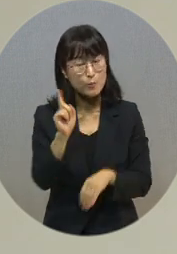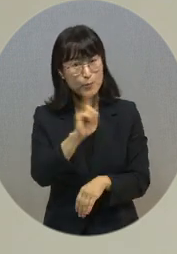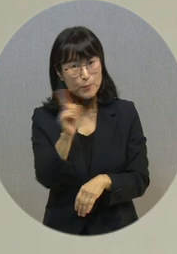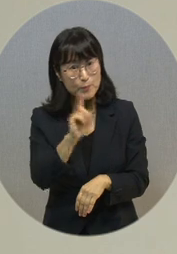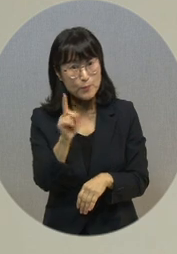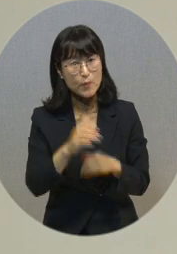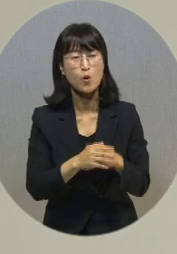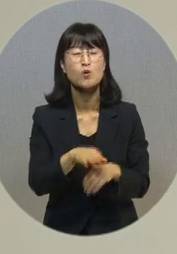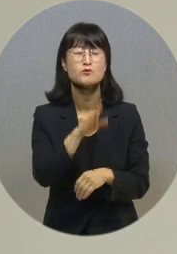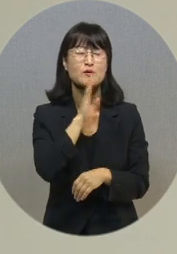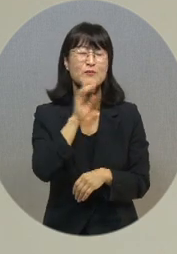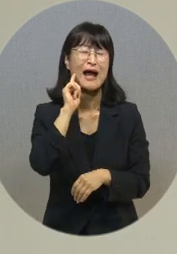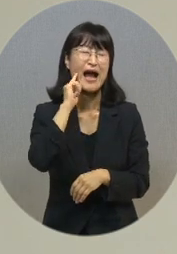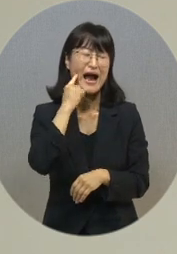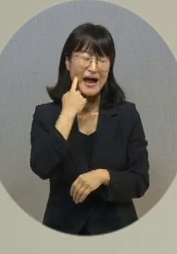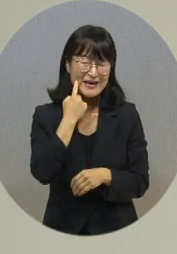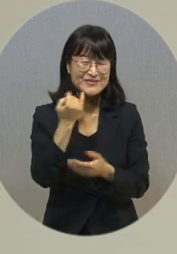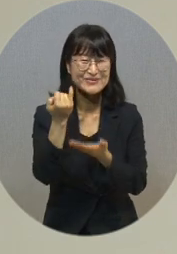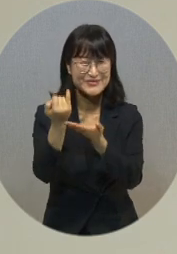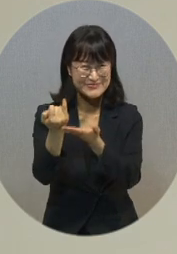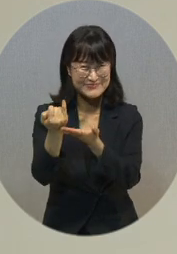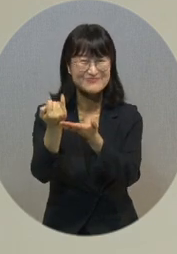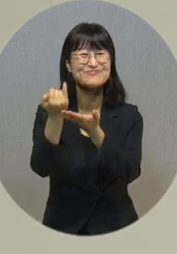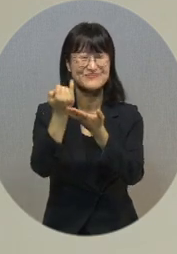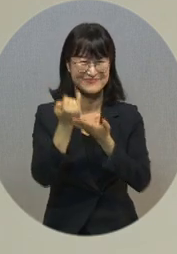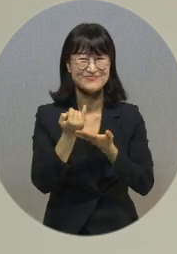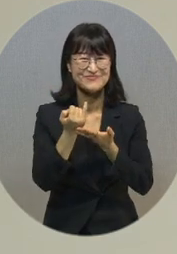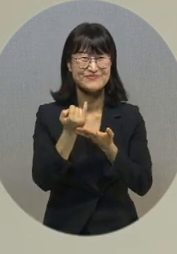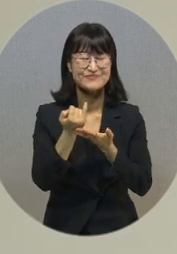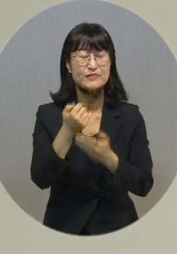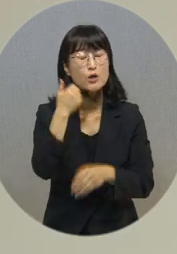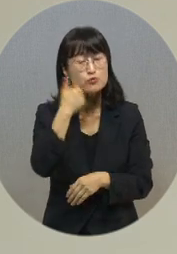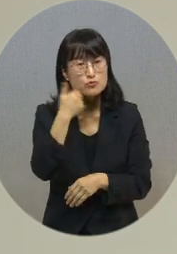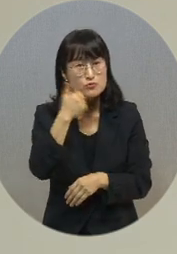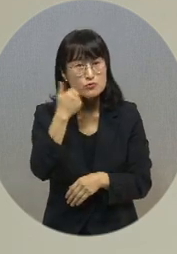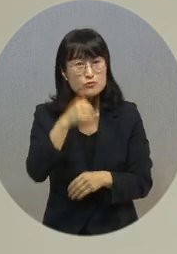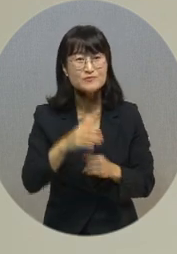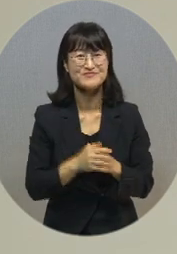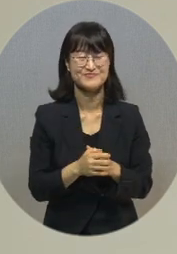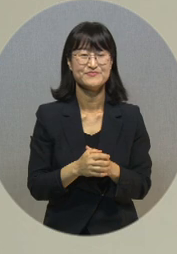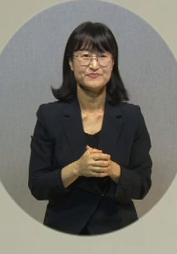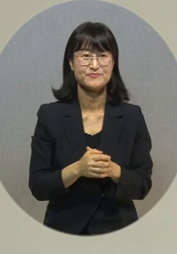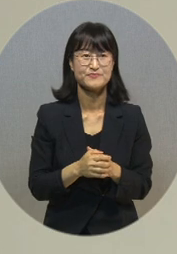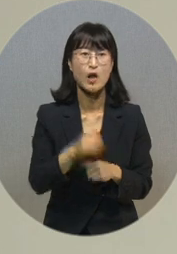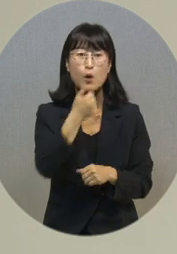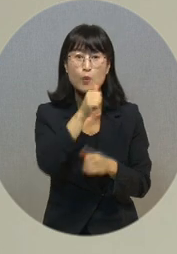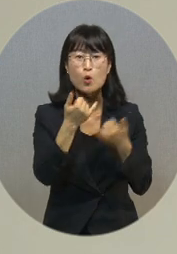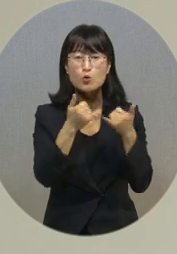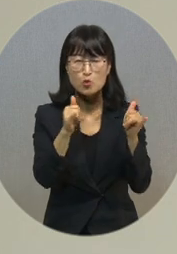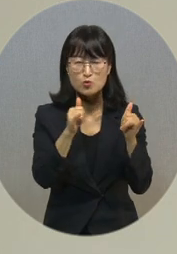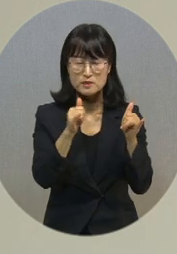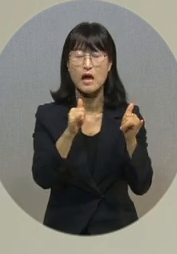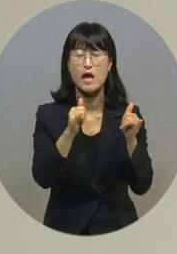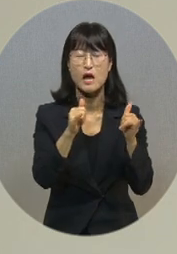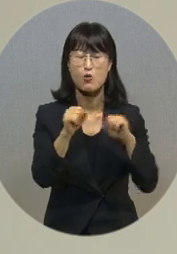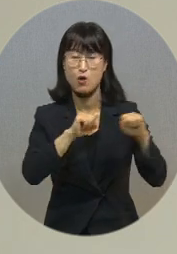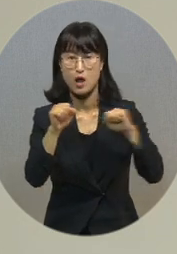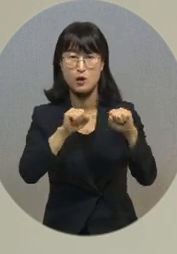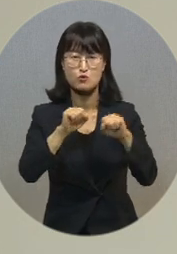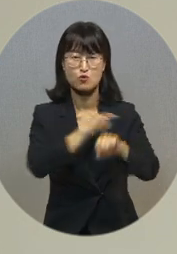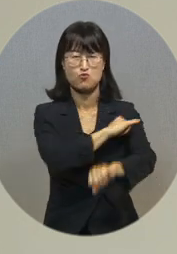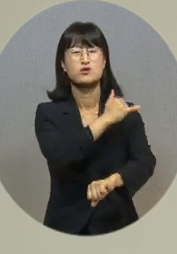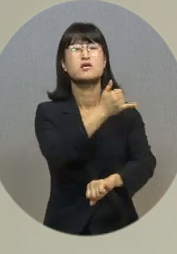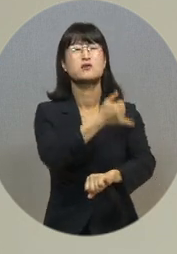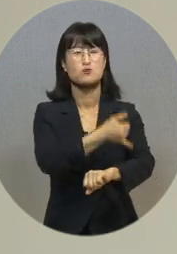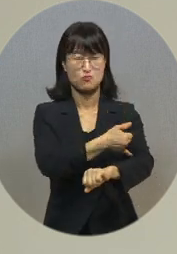정말 아름다운 분을 모셨습니다. 예, 어떤 분이냐면요, 변호사로서 인권의 우리